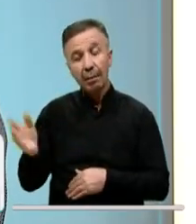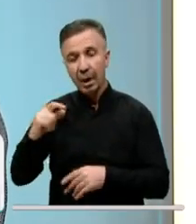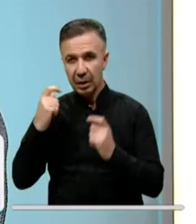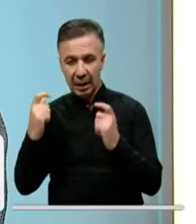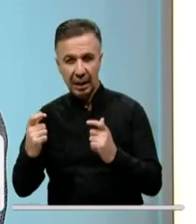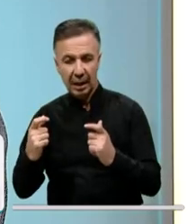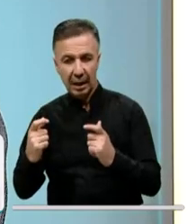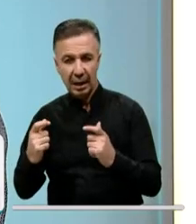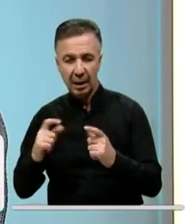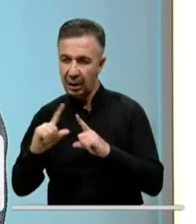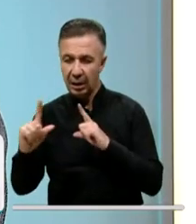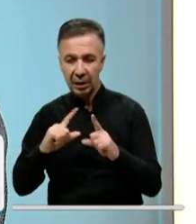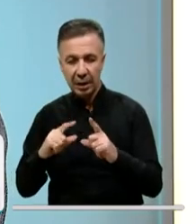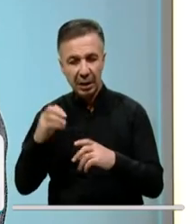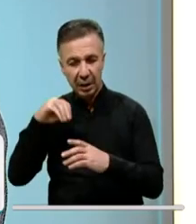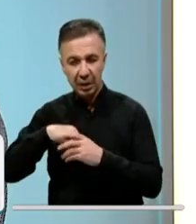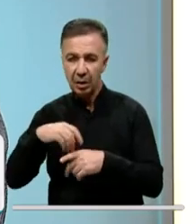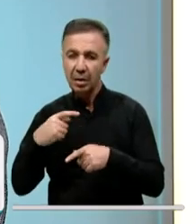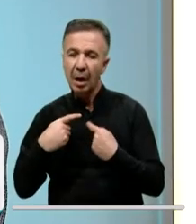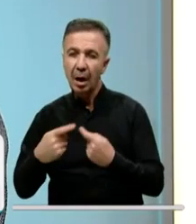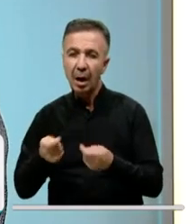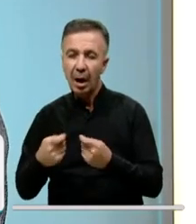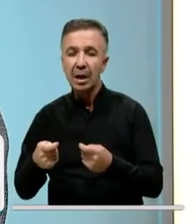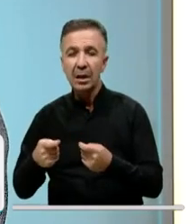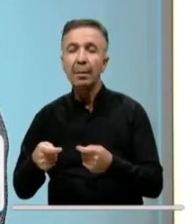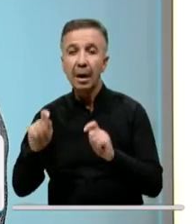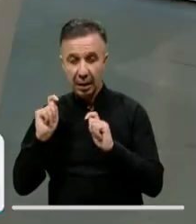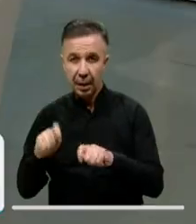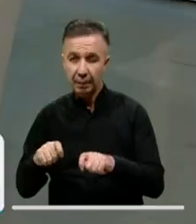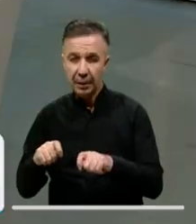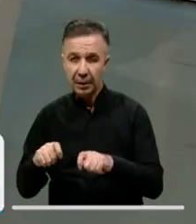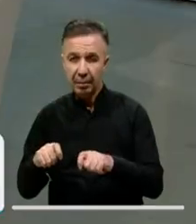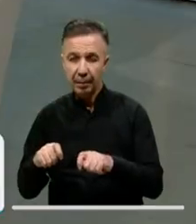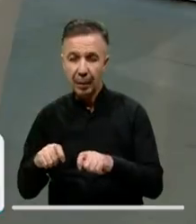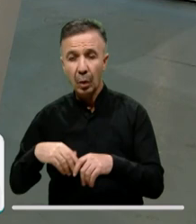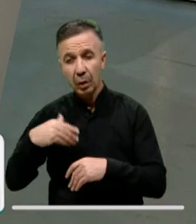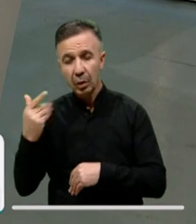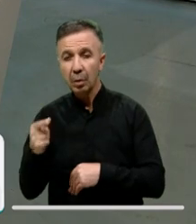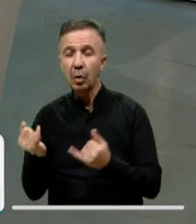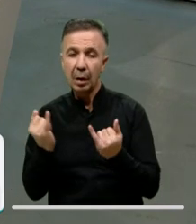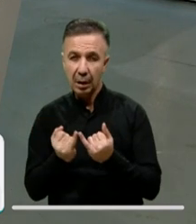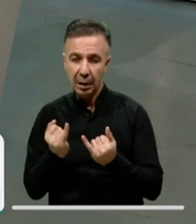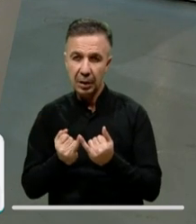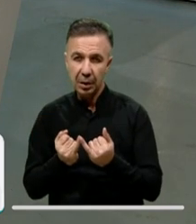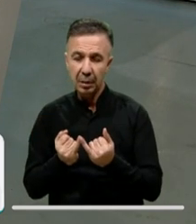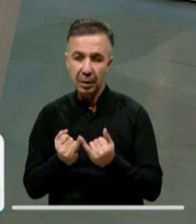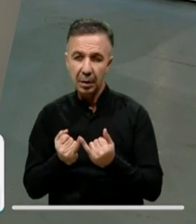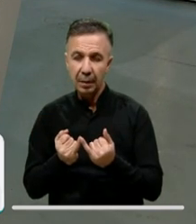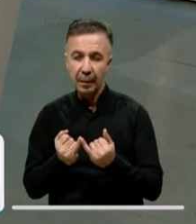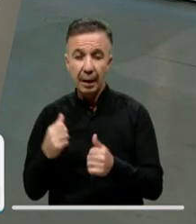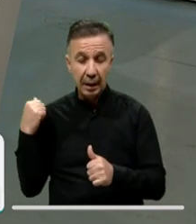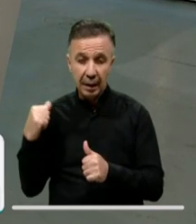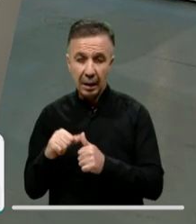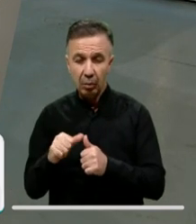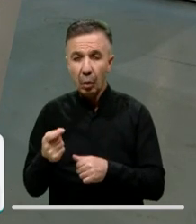harcamışsa, ihtiyaçları için olabilir. Ve ondan sonra da bu kardeşimiz Yeniden